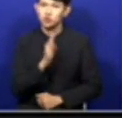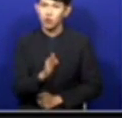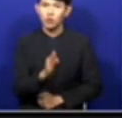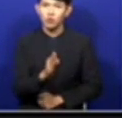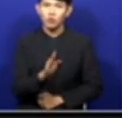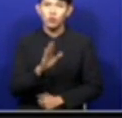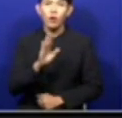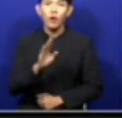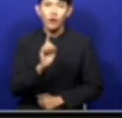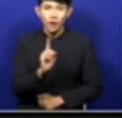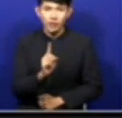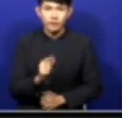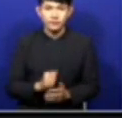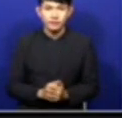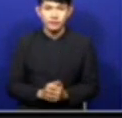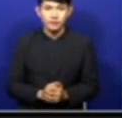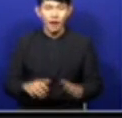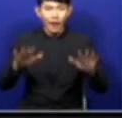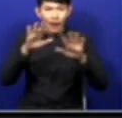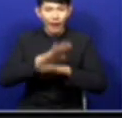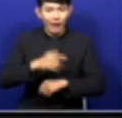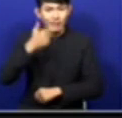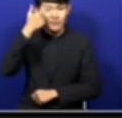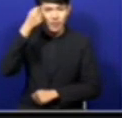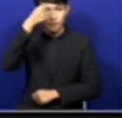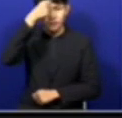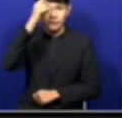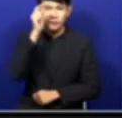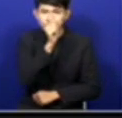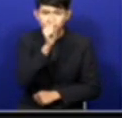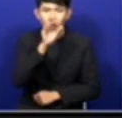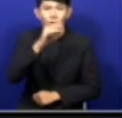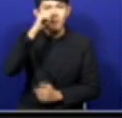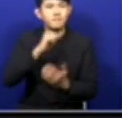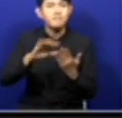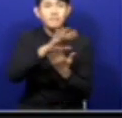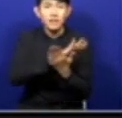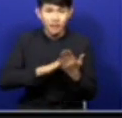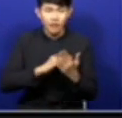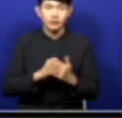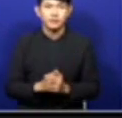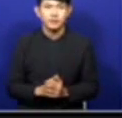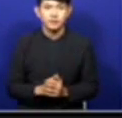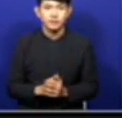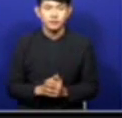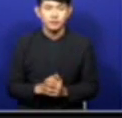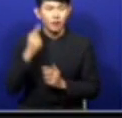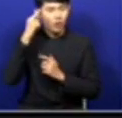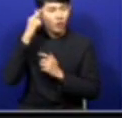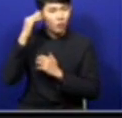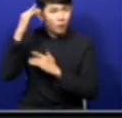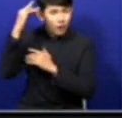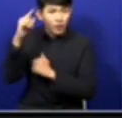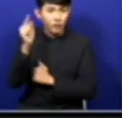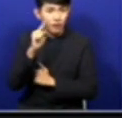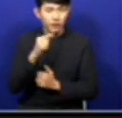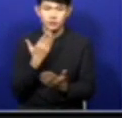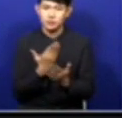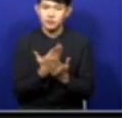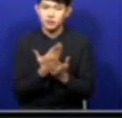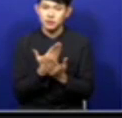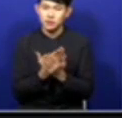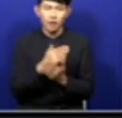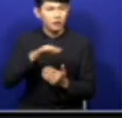ศาสตร์การเงินและการตรวจสอบของประเทศไทยมีความพึ่งหวังว่าเงินทุกบาททุกสต